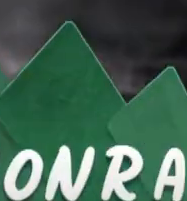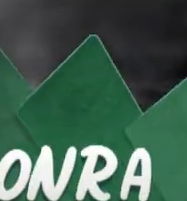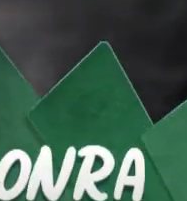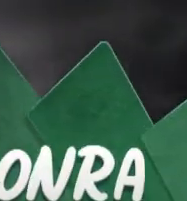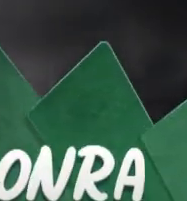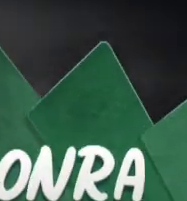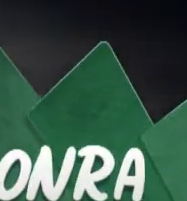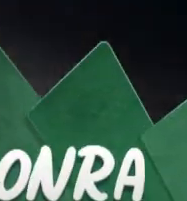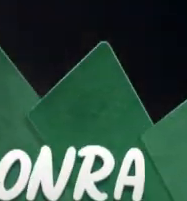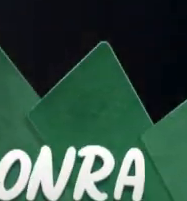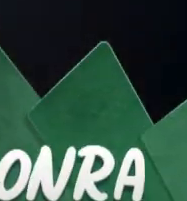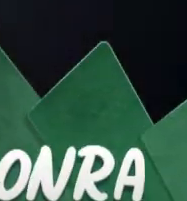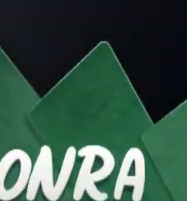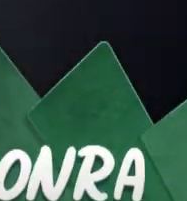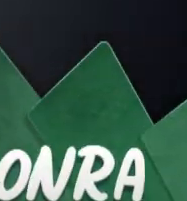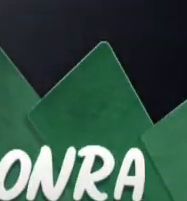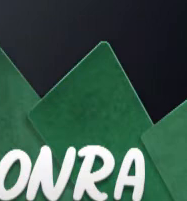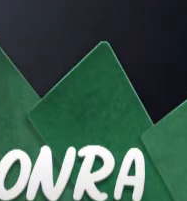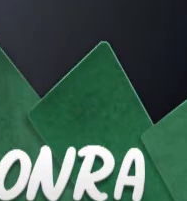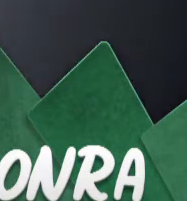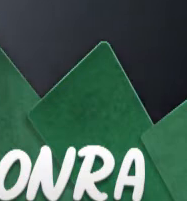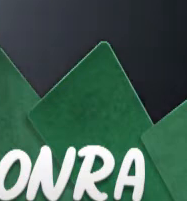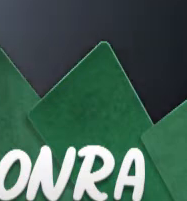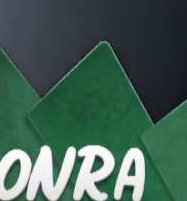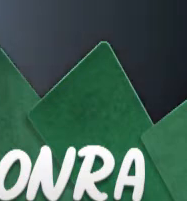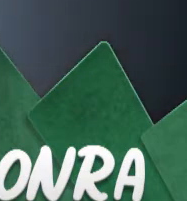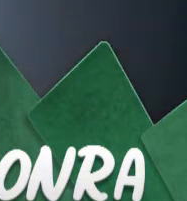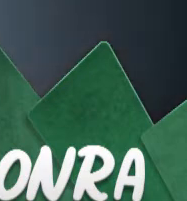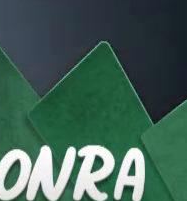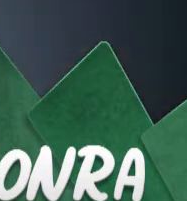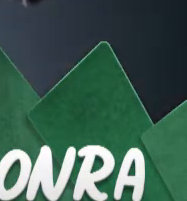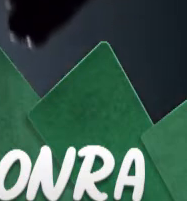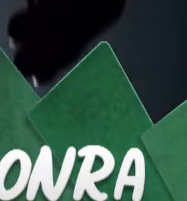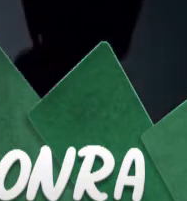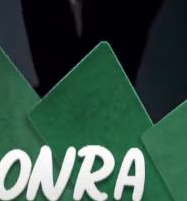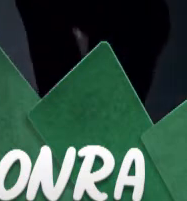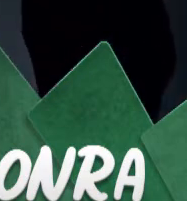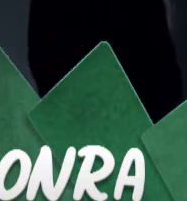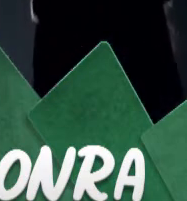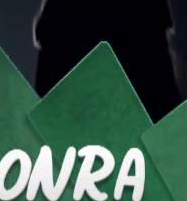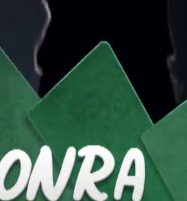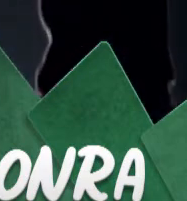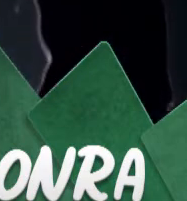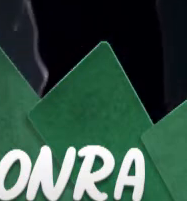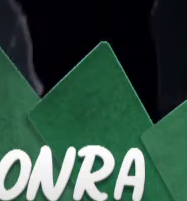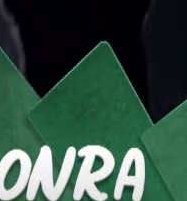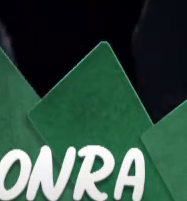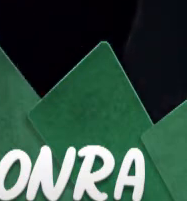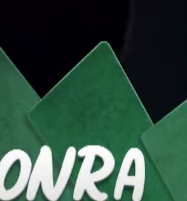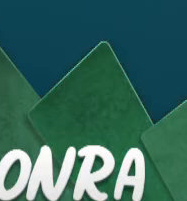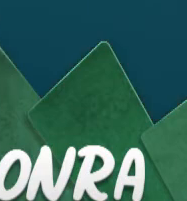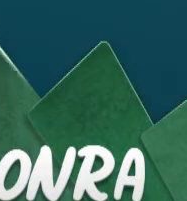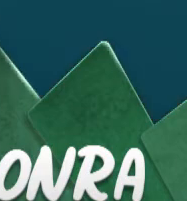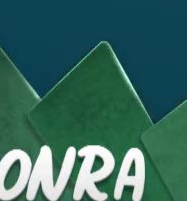değersizlik Psikolojimizi olumsuz etkileyen kişinin kendisini önemsiz veya amacı yokmuş gibi hissetmesine neden olabilecek bir